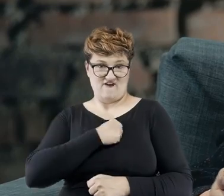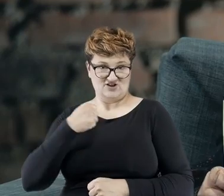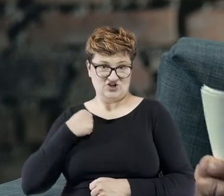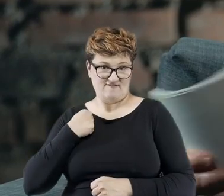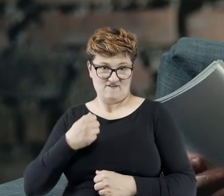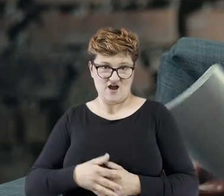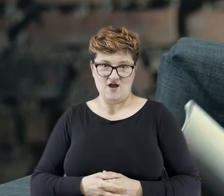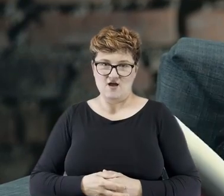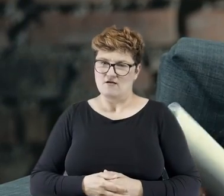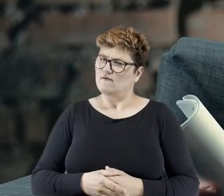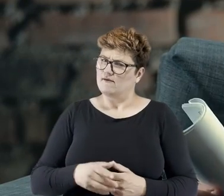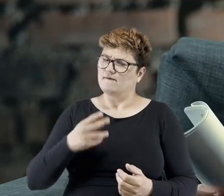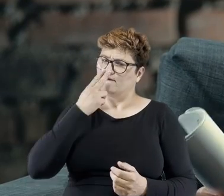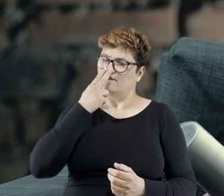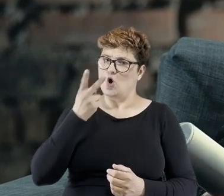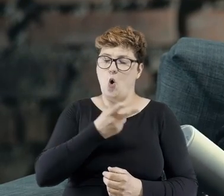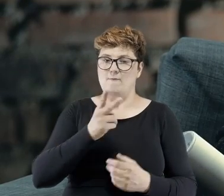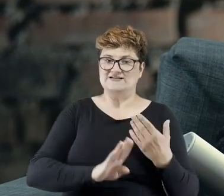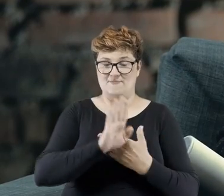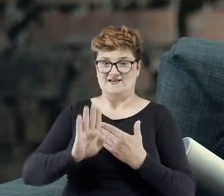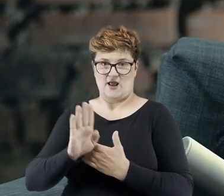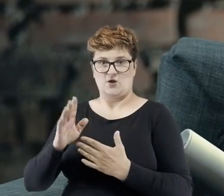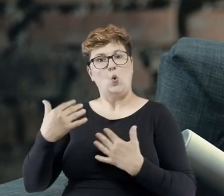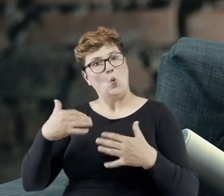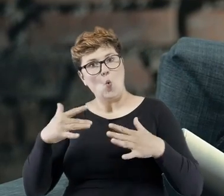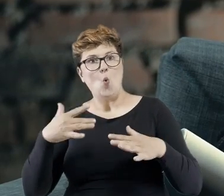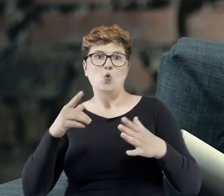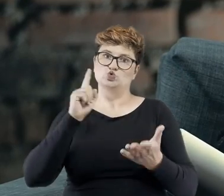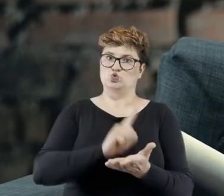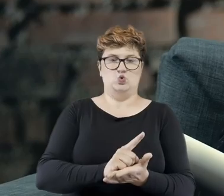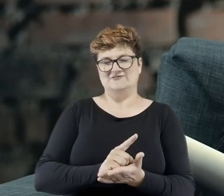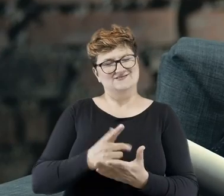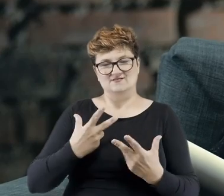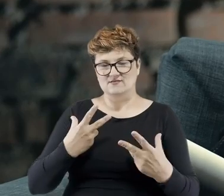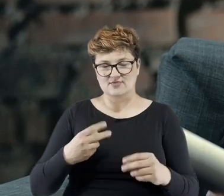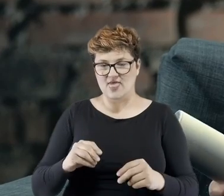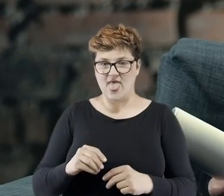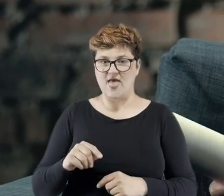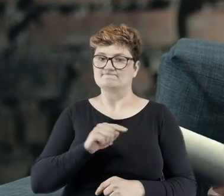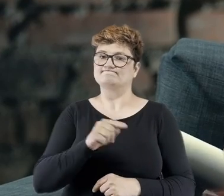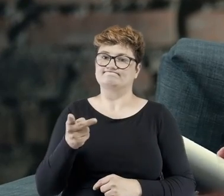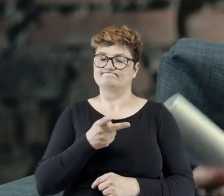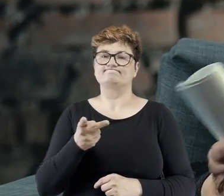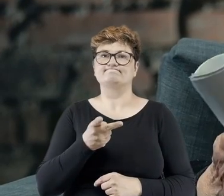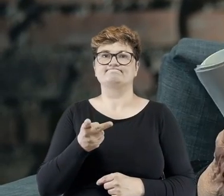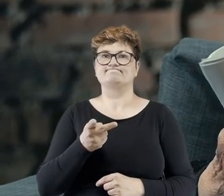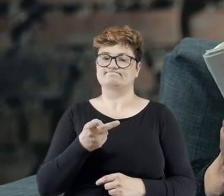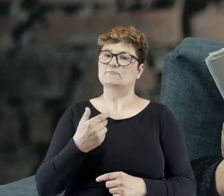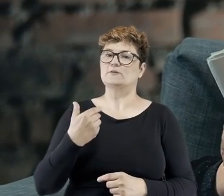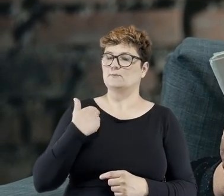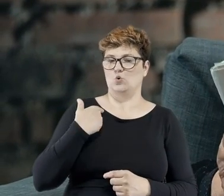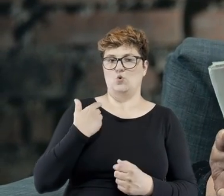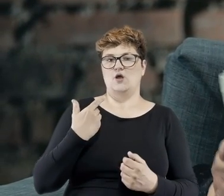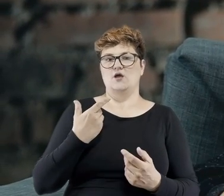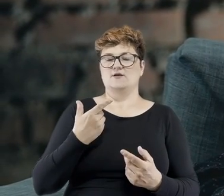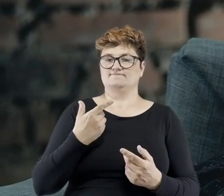Warszawie. I oba spektakle nie odniosły specjalnego sukcesu, dlatego że no,